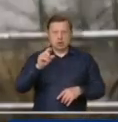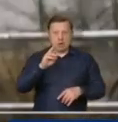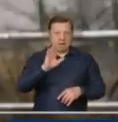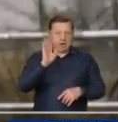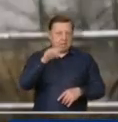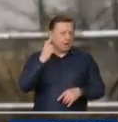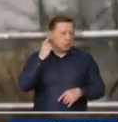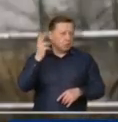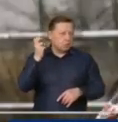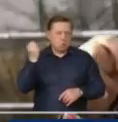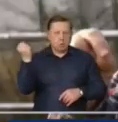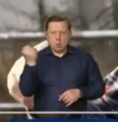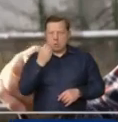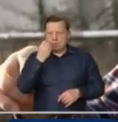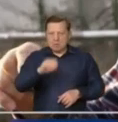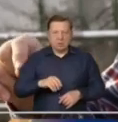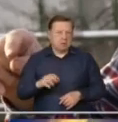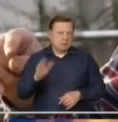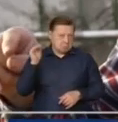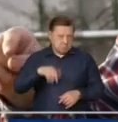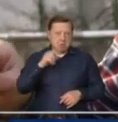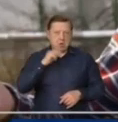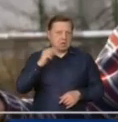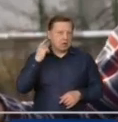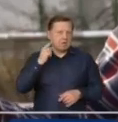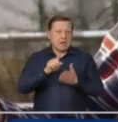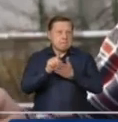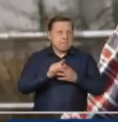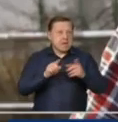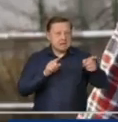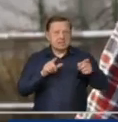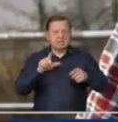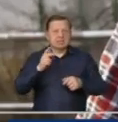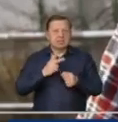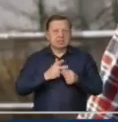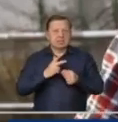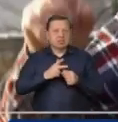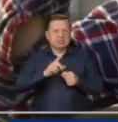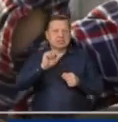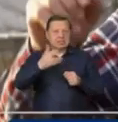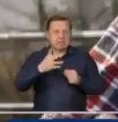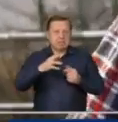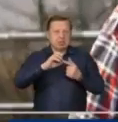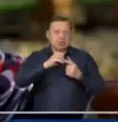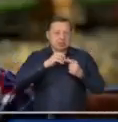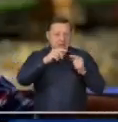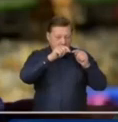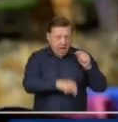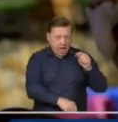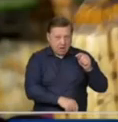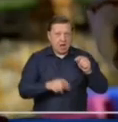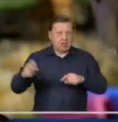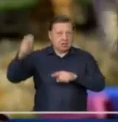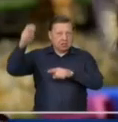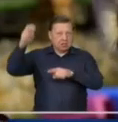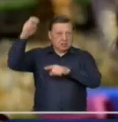słuch. Potrafi usłyszeć mysz 30 cm pod śniegiem, siedząc na drzewie. Co innego